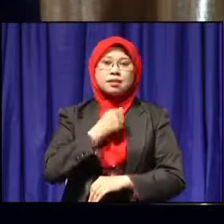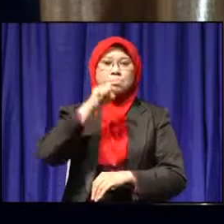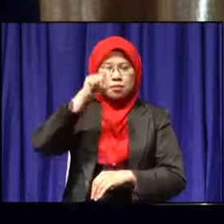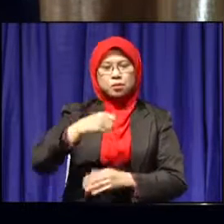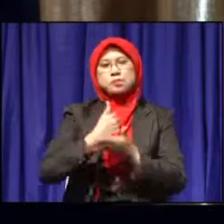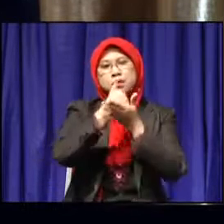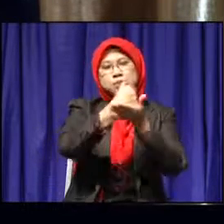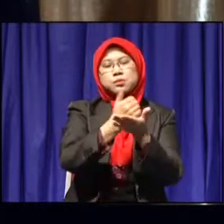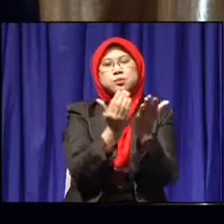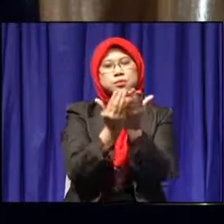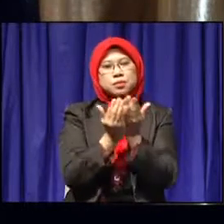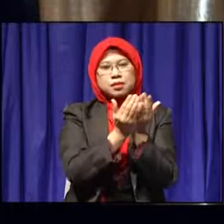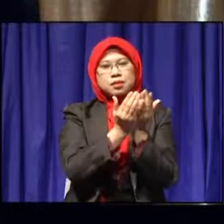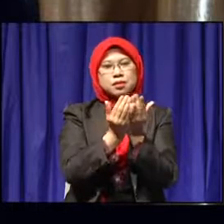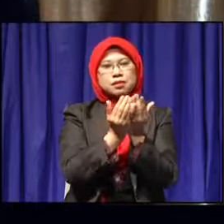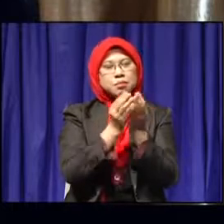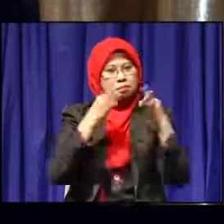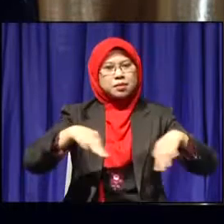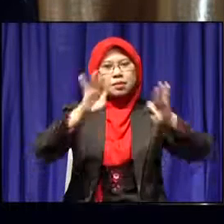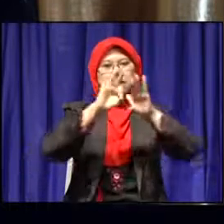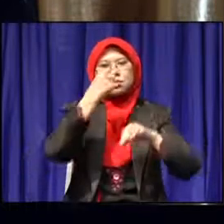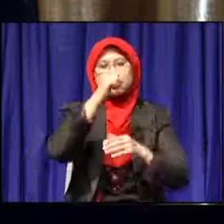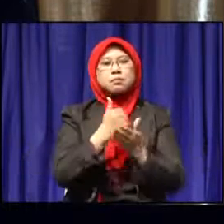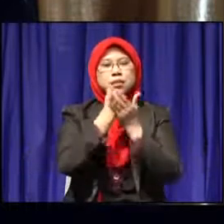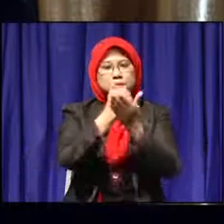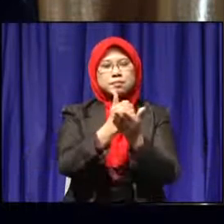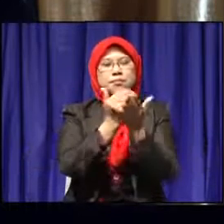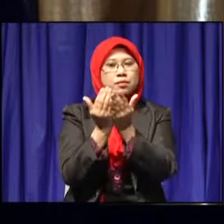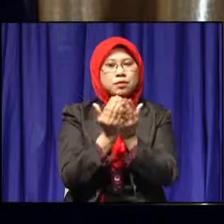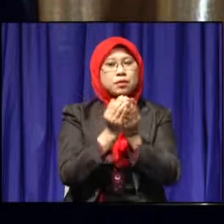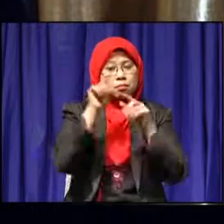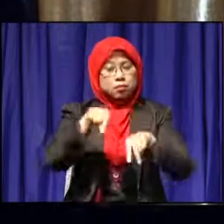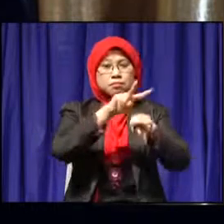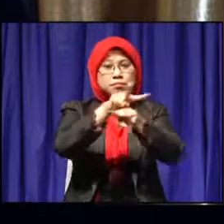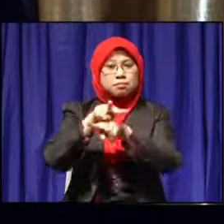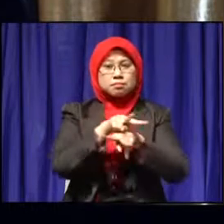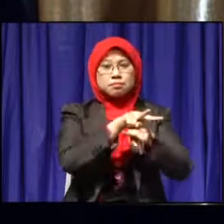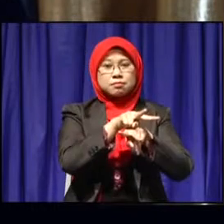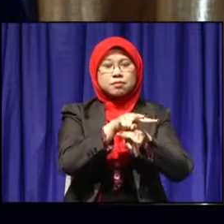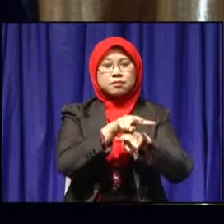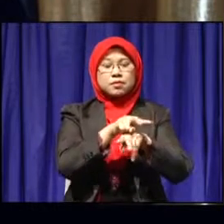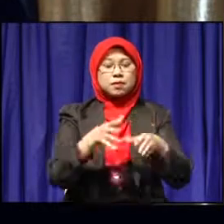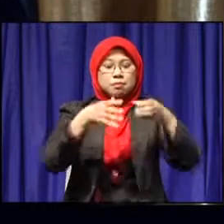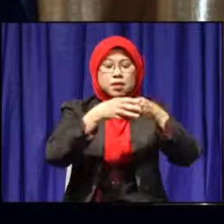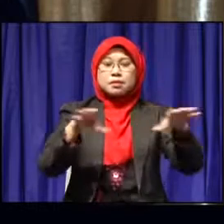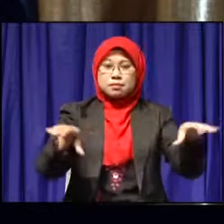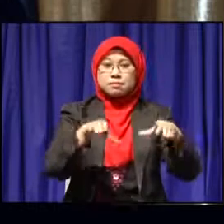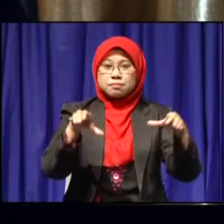bantuan ini cukup penting sekolah perlu memantau pelaksanaan PKG